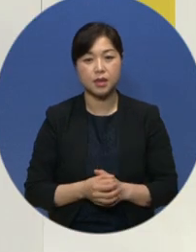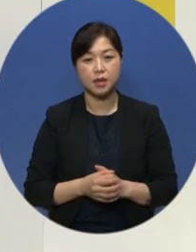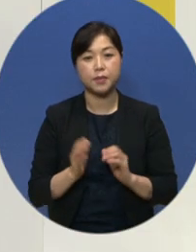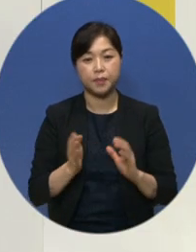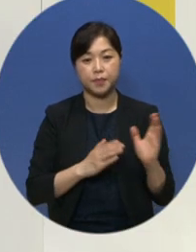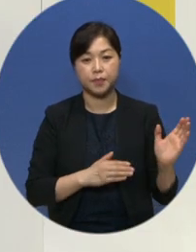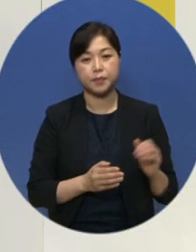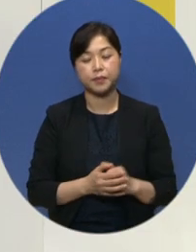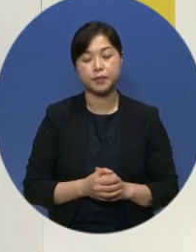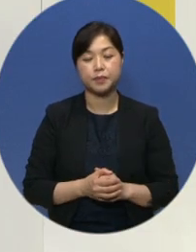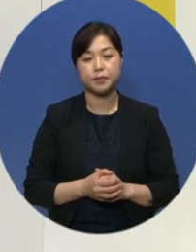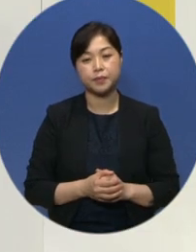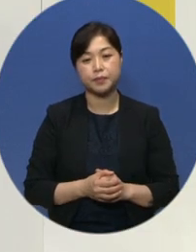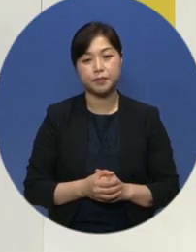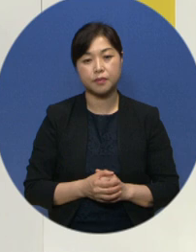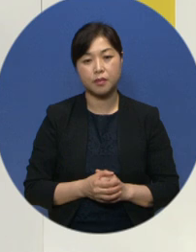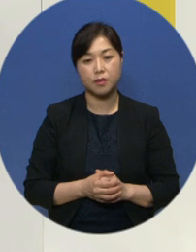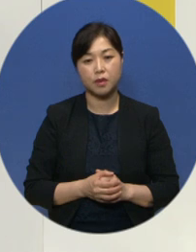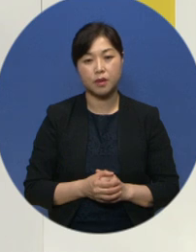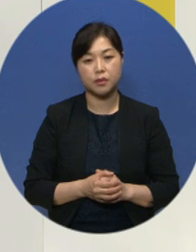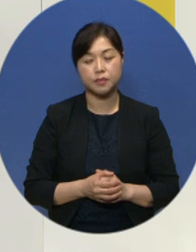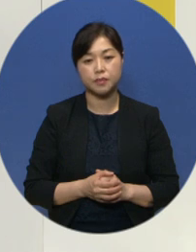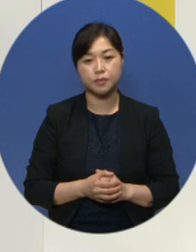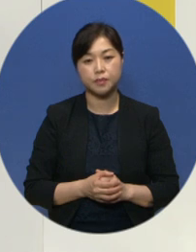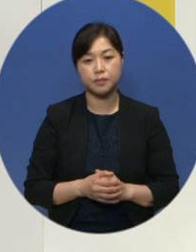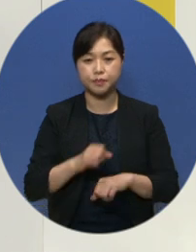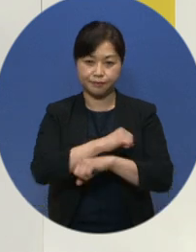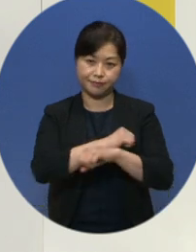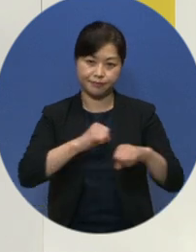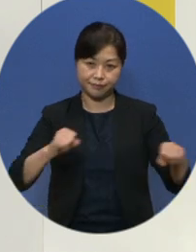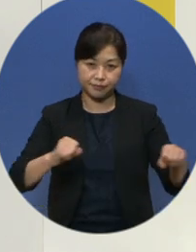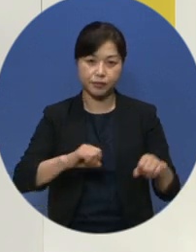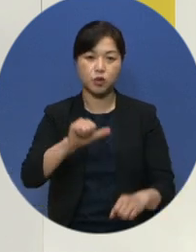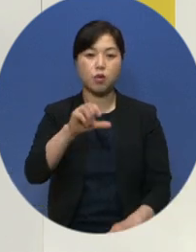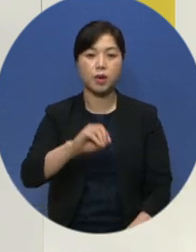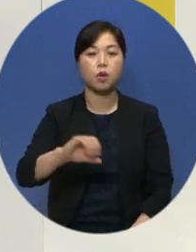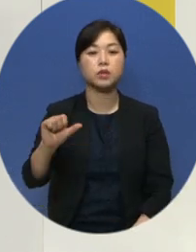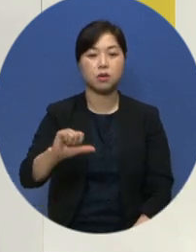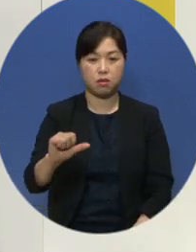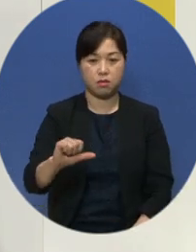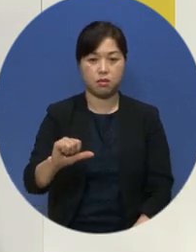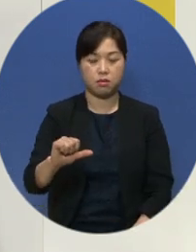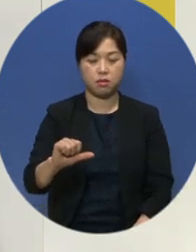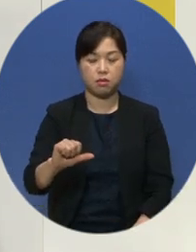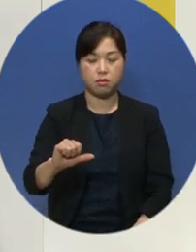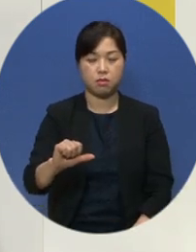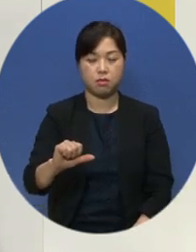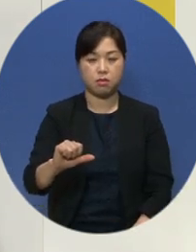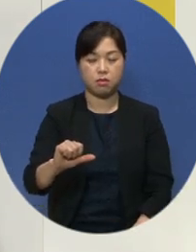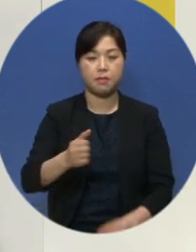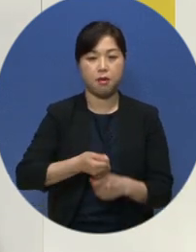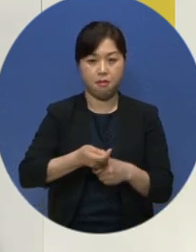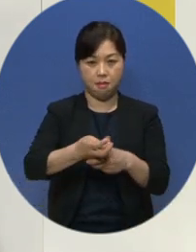에 그 1 5만 5천 평 정도 어 대지위에